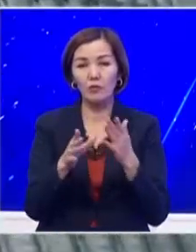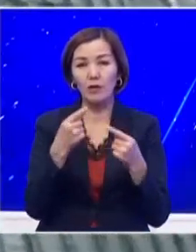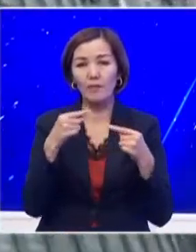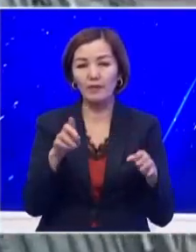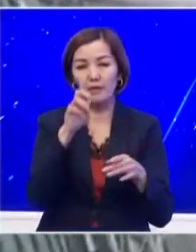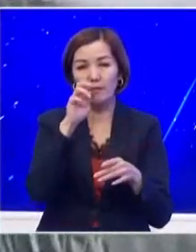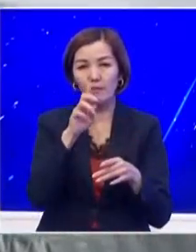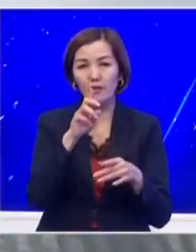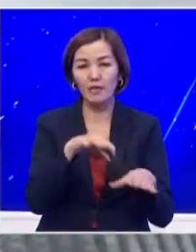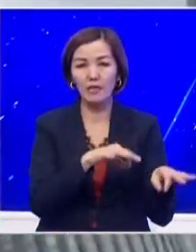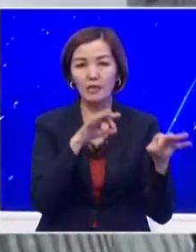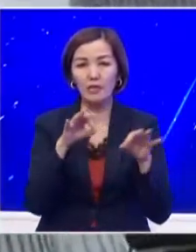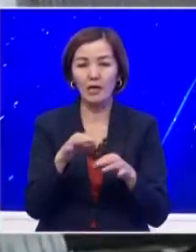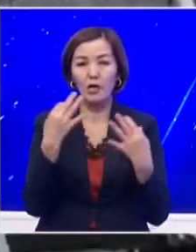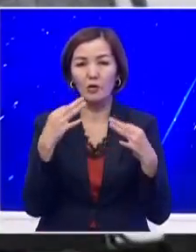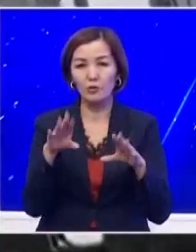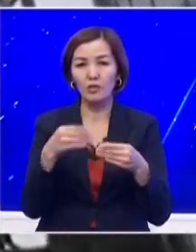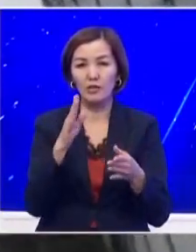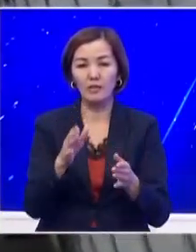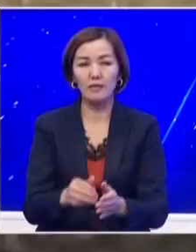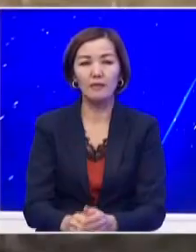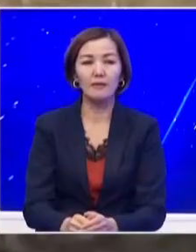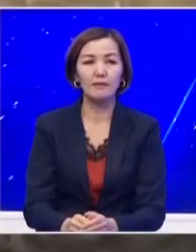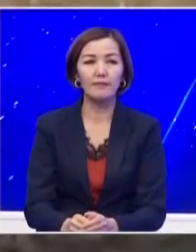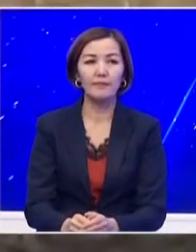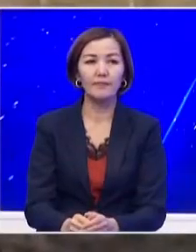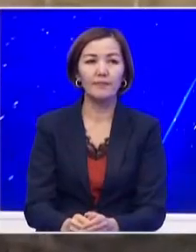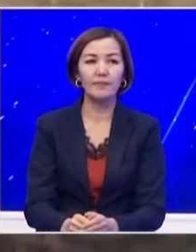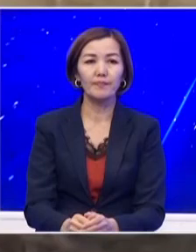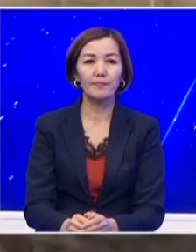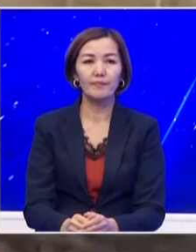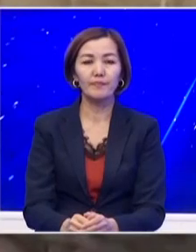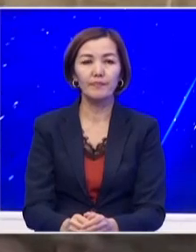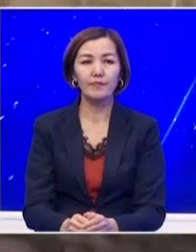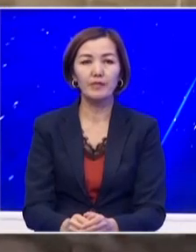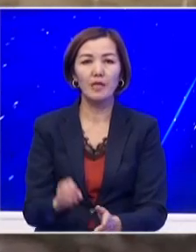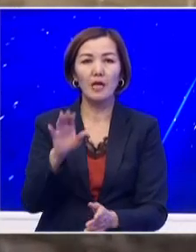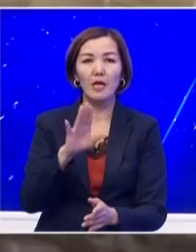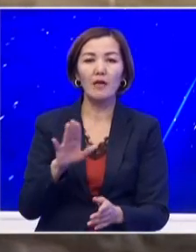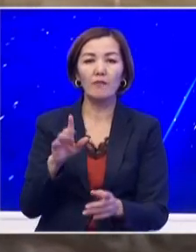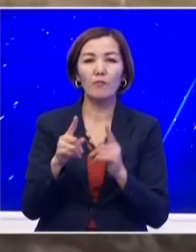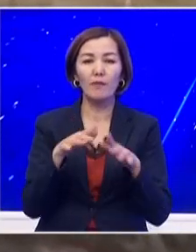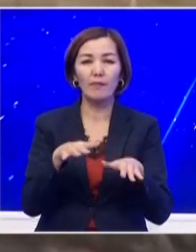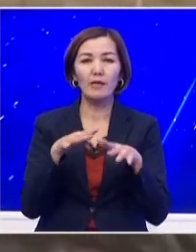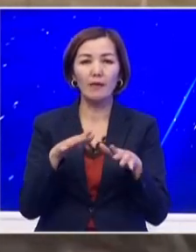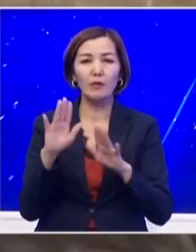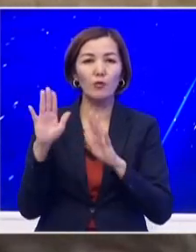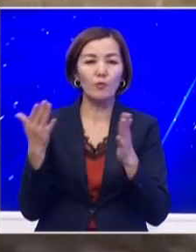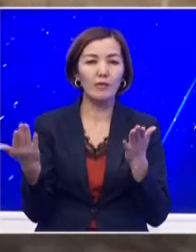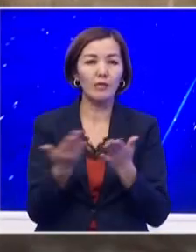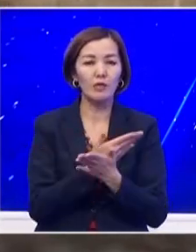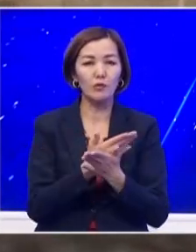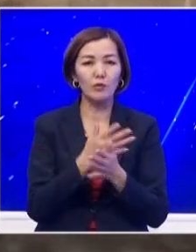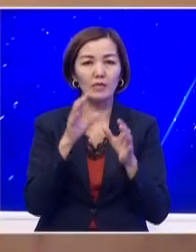елдерге транзитпен жүретіндерге ғана рұқсат етіледі. Европарламент ормандарды кесуге қарсы заң